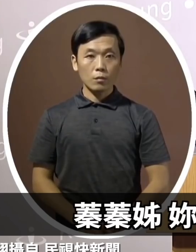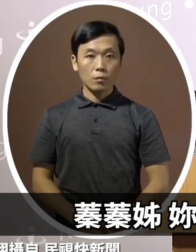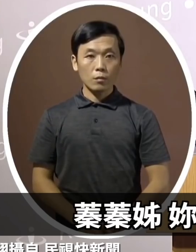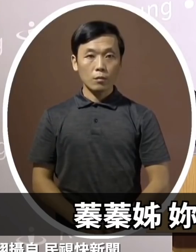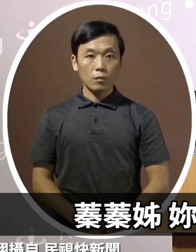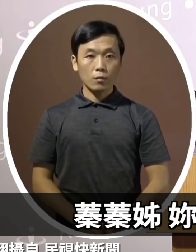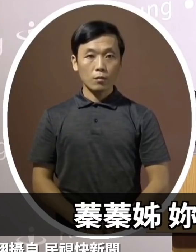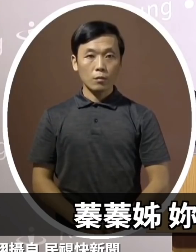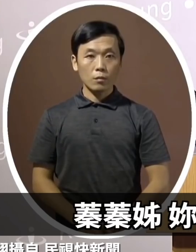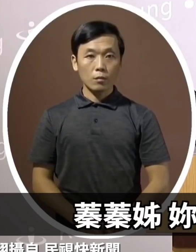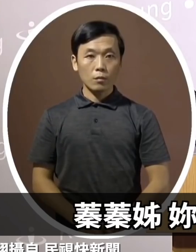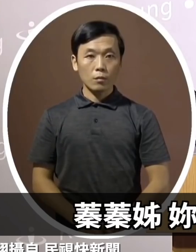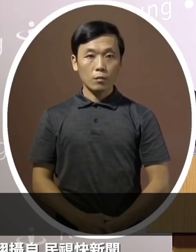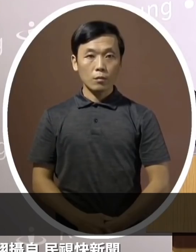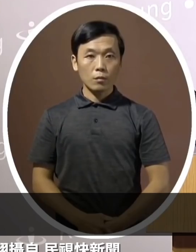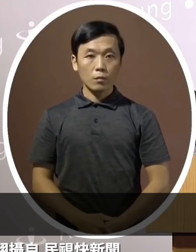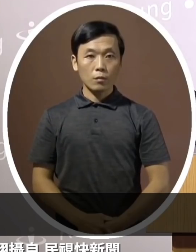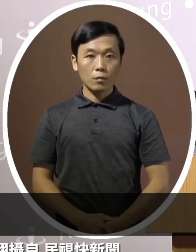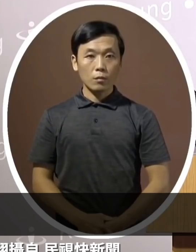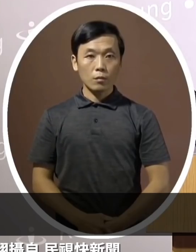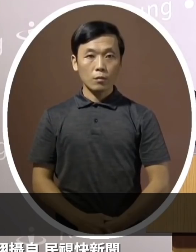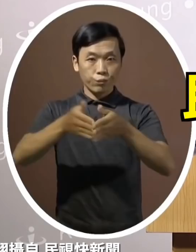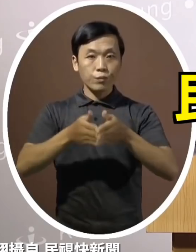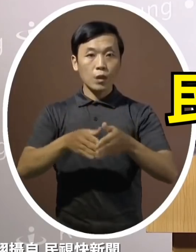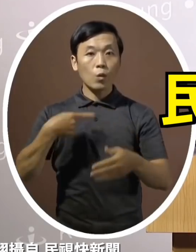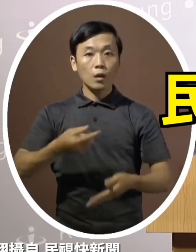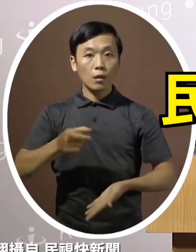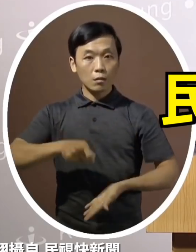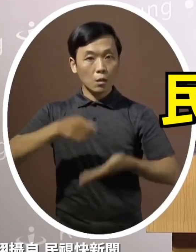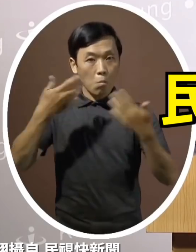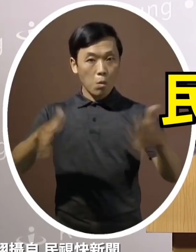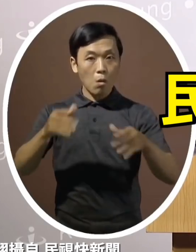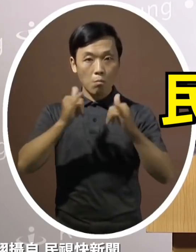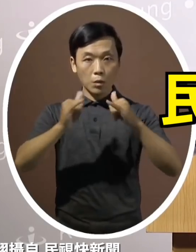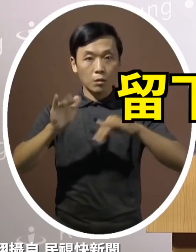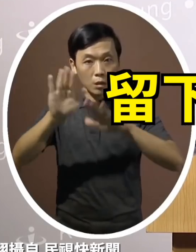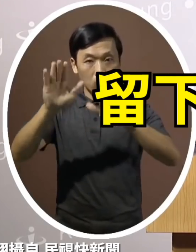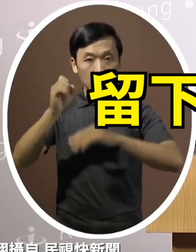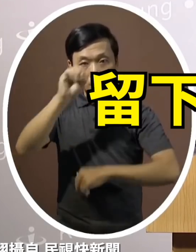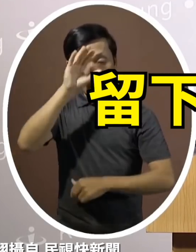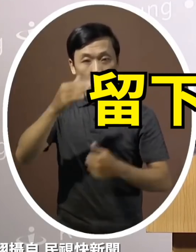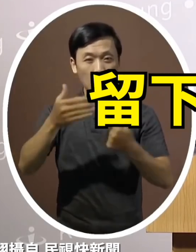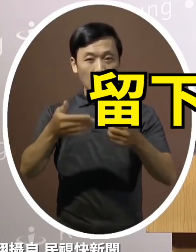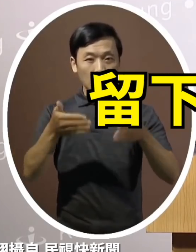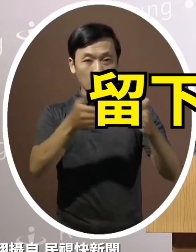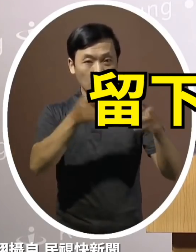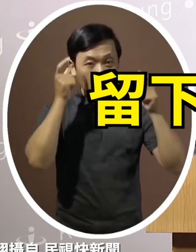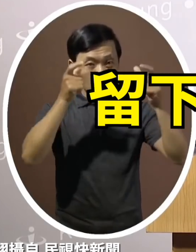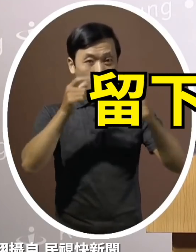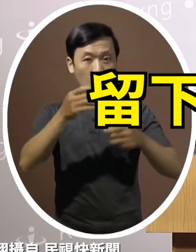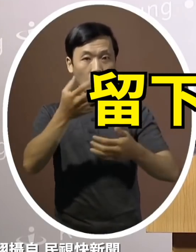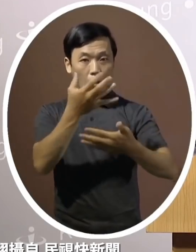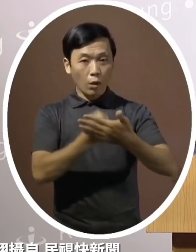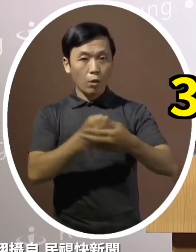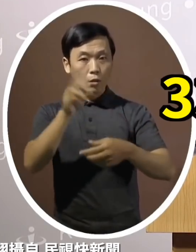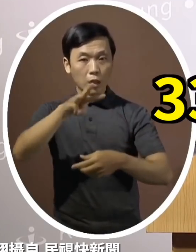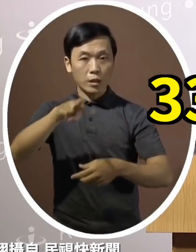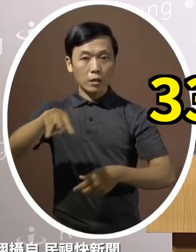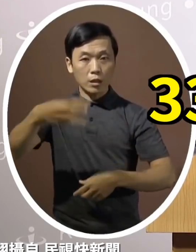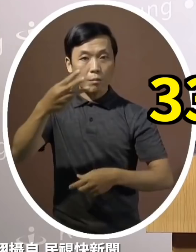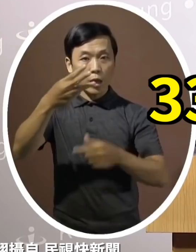珍珍姐，你换牌子的时候能不能讲点话？好安静啊！ 民进党为高雄留下3300亿的负债，